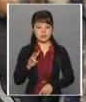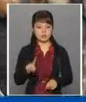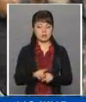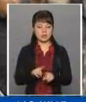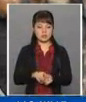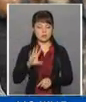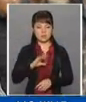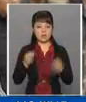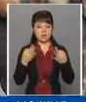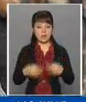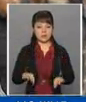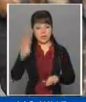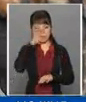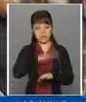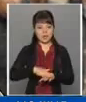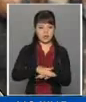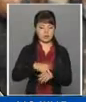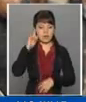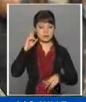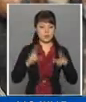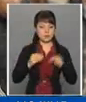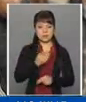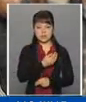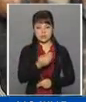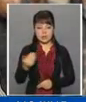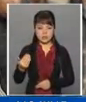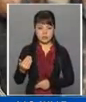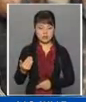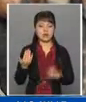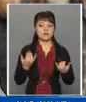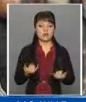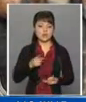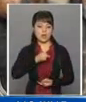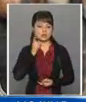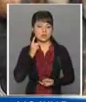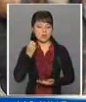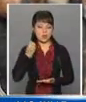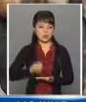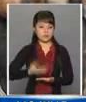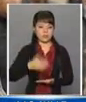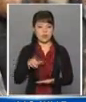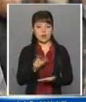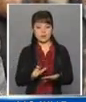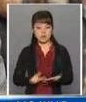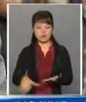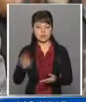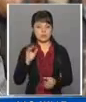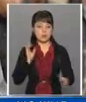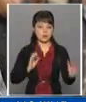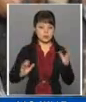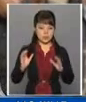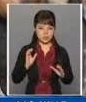салған тәуелсіз елдің үміті сіздер, құрметті жас өрендер, құрметті